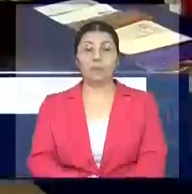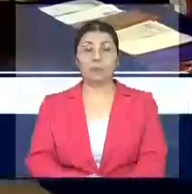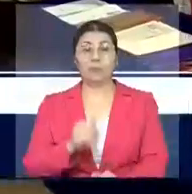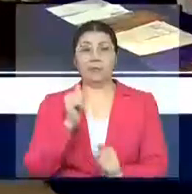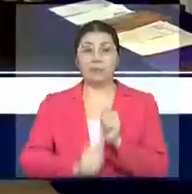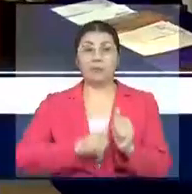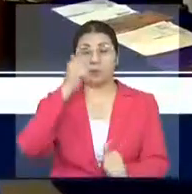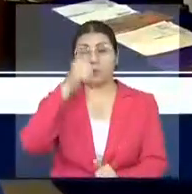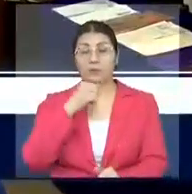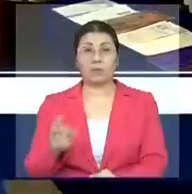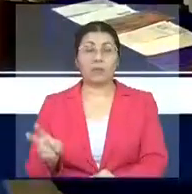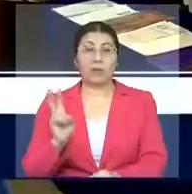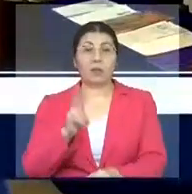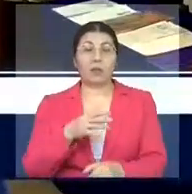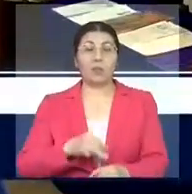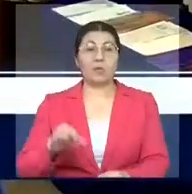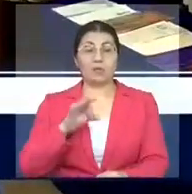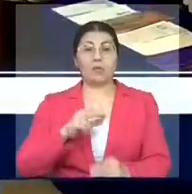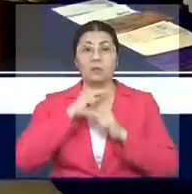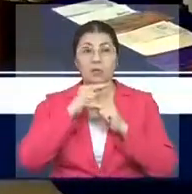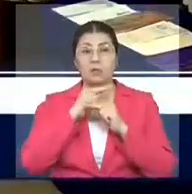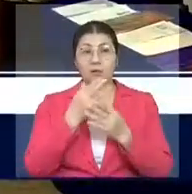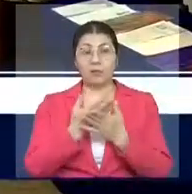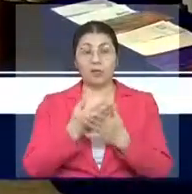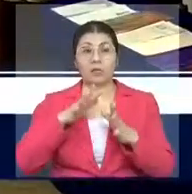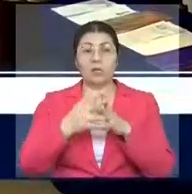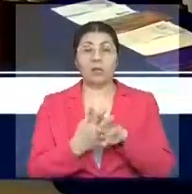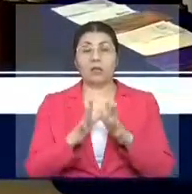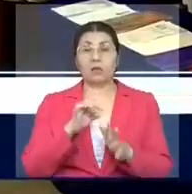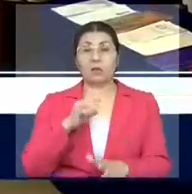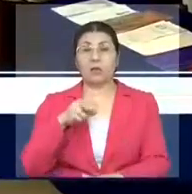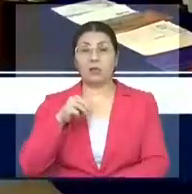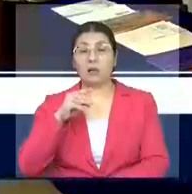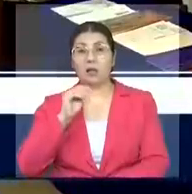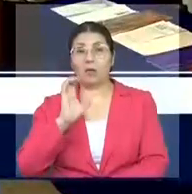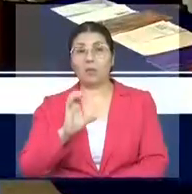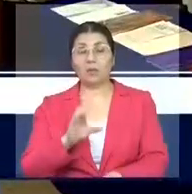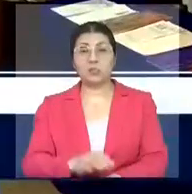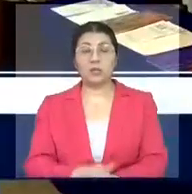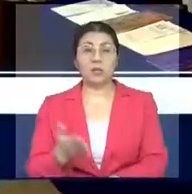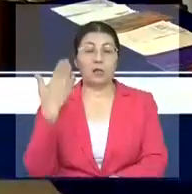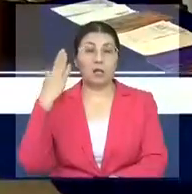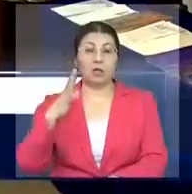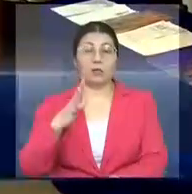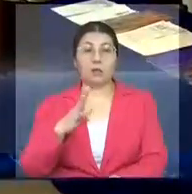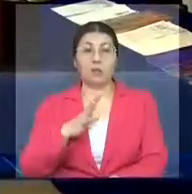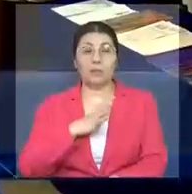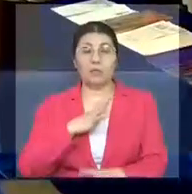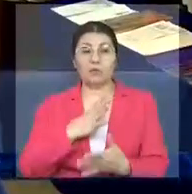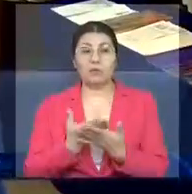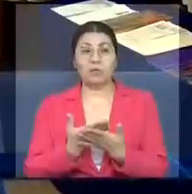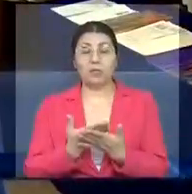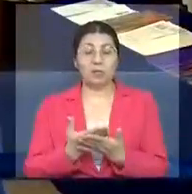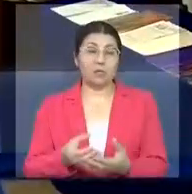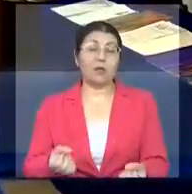Каждый гость, который посещает наш район, обращает внимание на село Жаркамыс. В свое время этот поселок был райцентром и местом, где родились многие